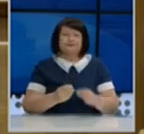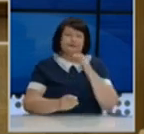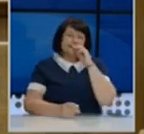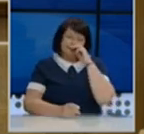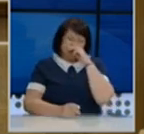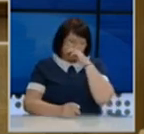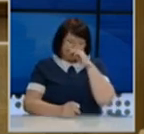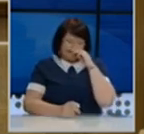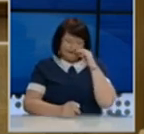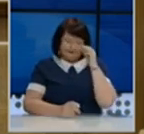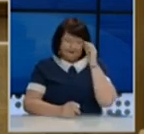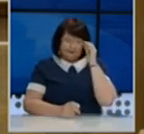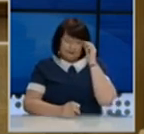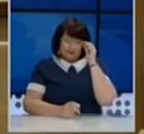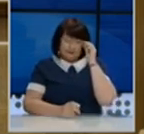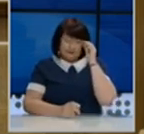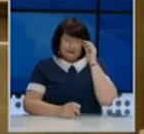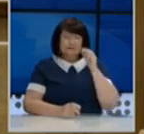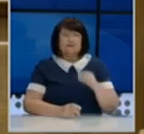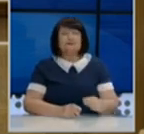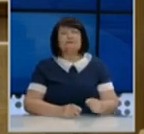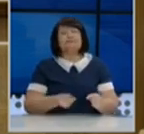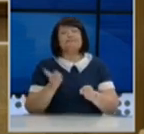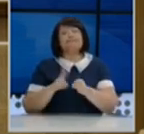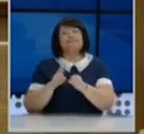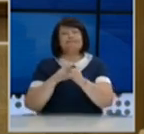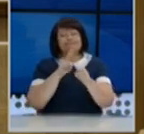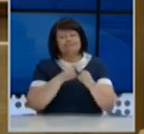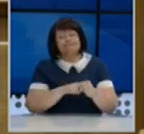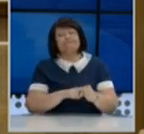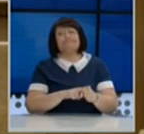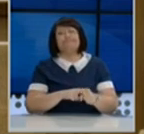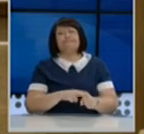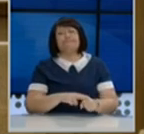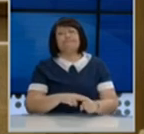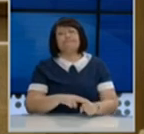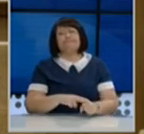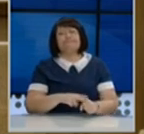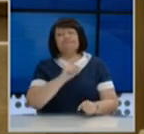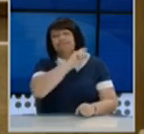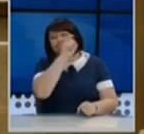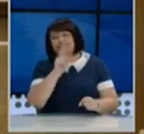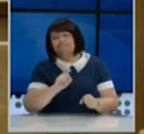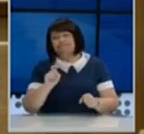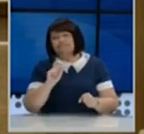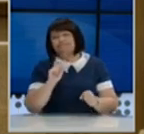με φοβερές απώλειες και τρομερά ερωτηματικά.